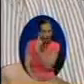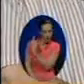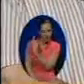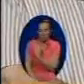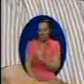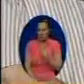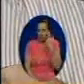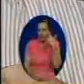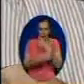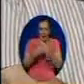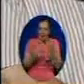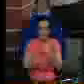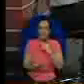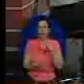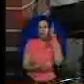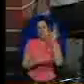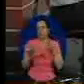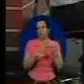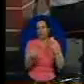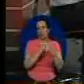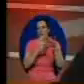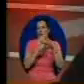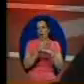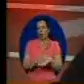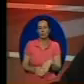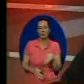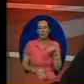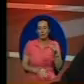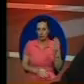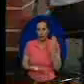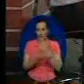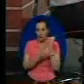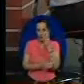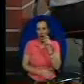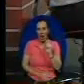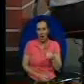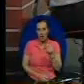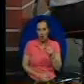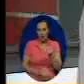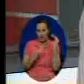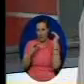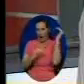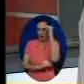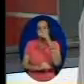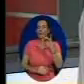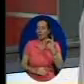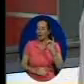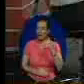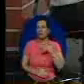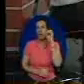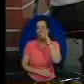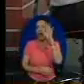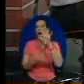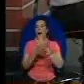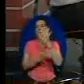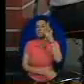לדעתי לא תהיה ברירה אלא לפנות למחוקק. שלחת את היצירות האלה לשופטי העליון? שלחתי את כל 15 הכרכים ל-15 שופטי